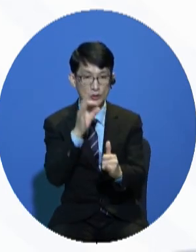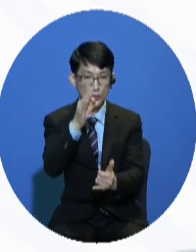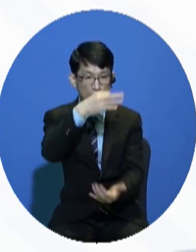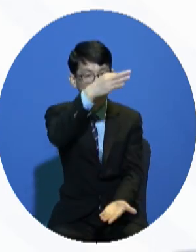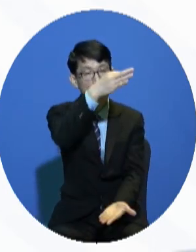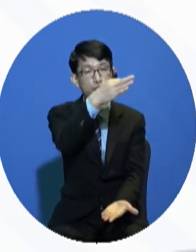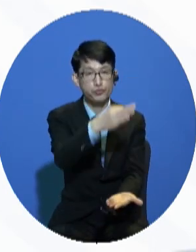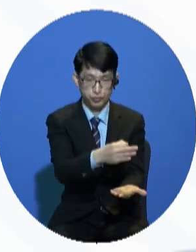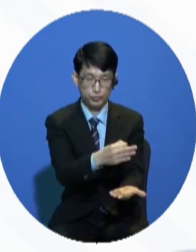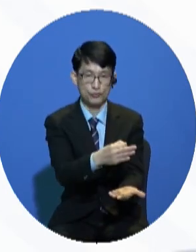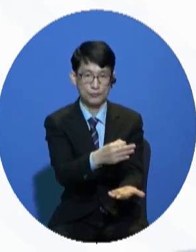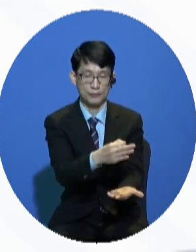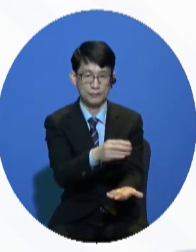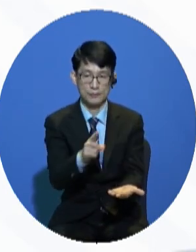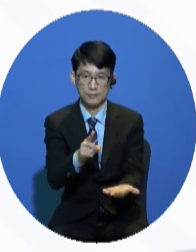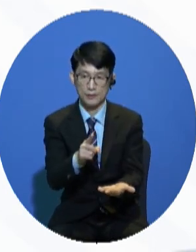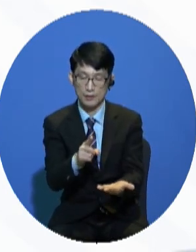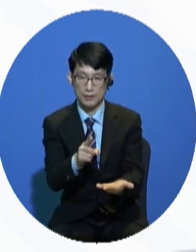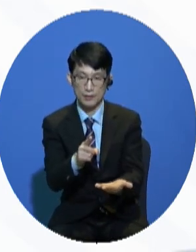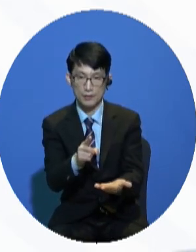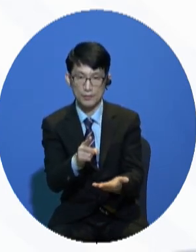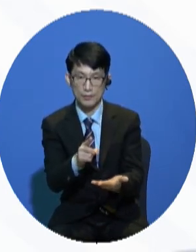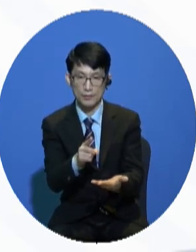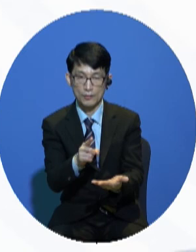되고, 그러면서 이제 더 많은